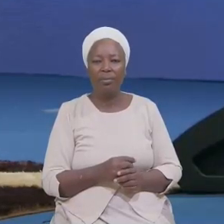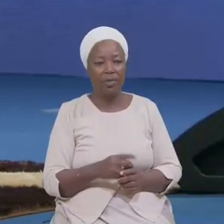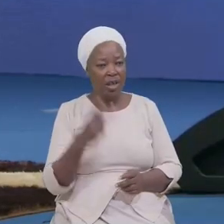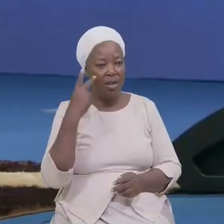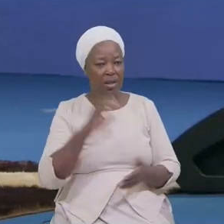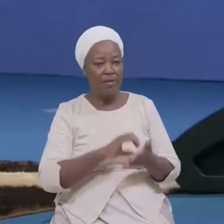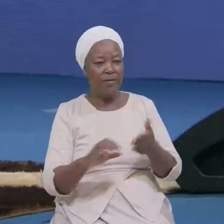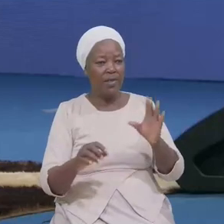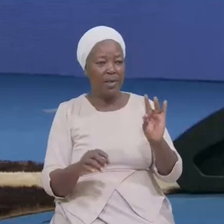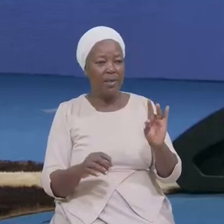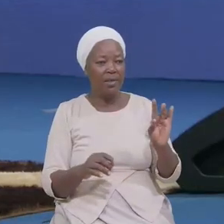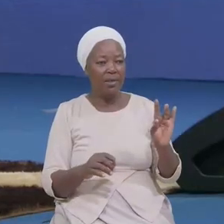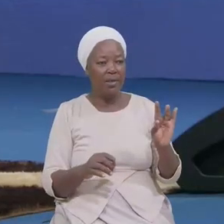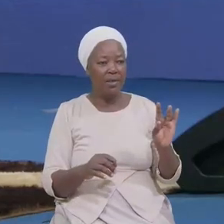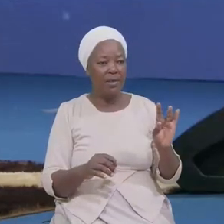Verset 8.